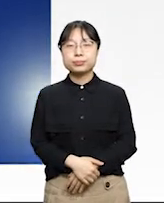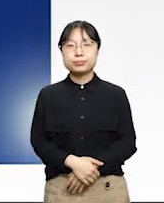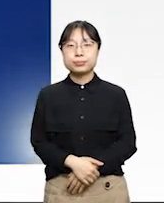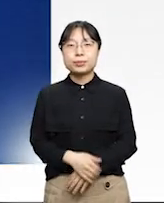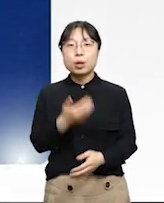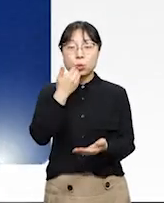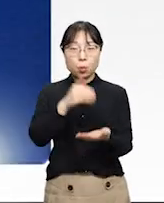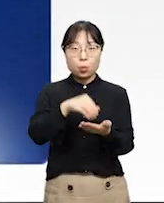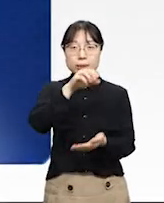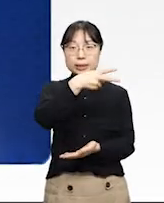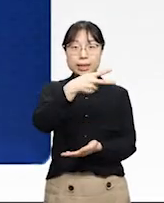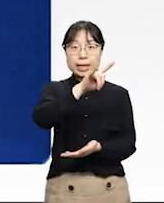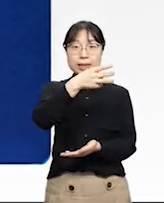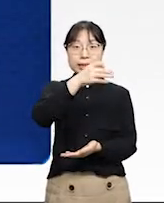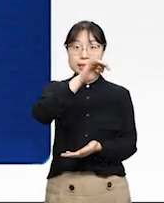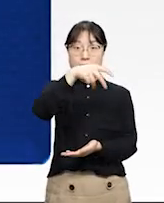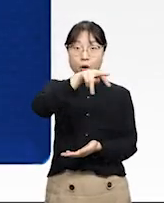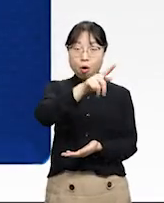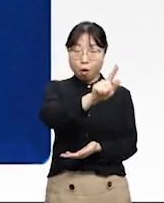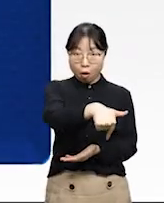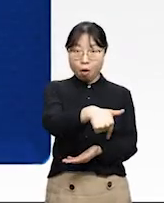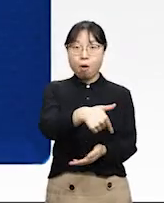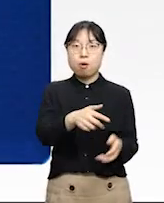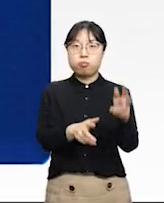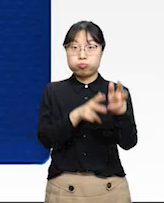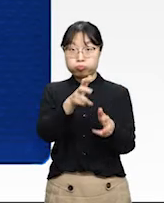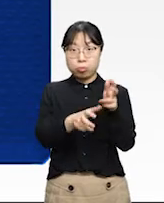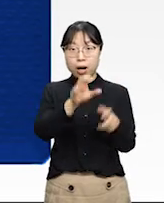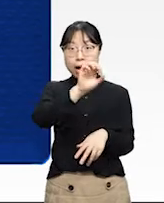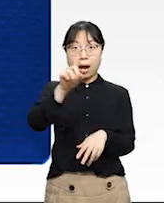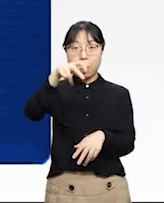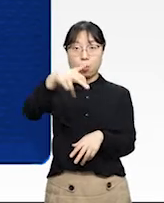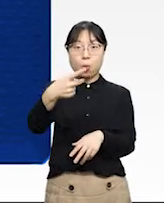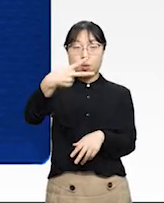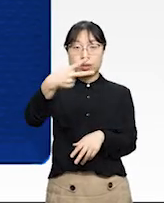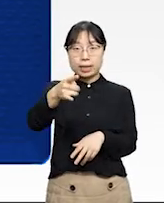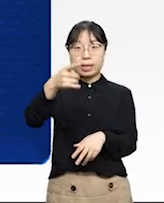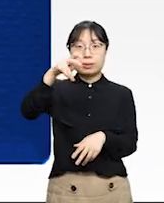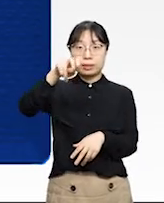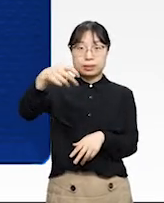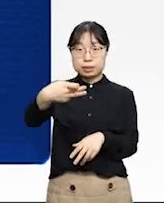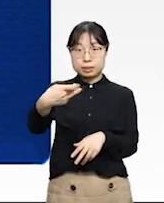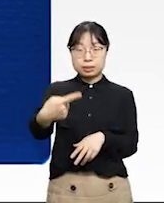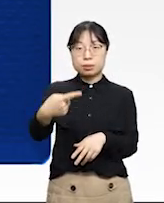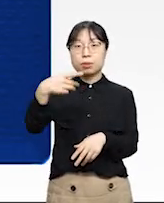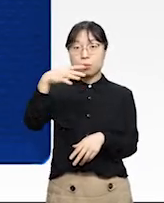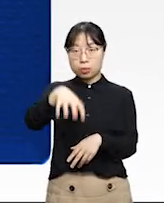인조대리석 주방상판 가공업체인 주식회사 아코데트에서 영업사원을 모집합니다.